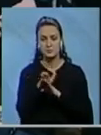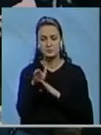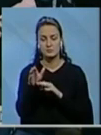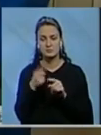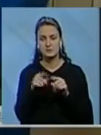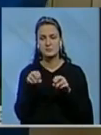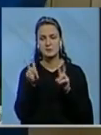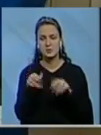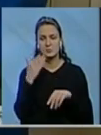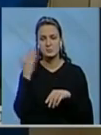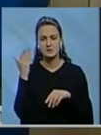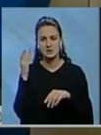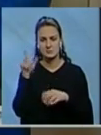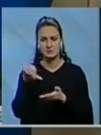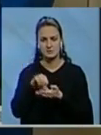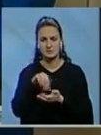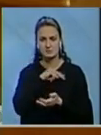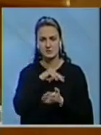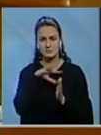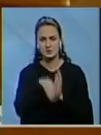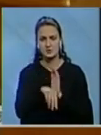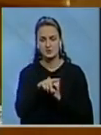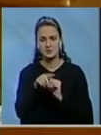სპეციალური მომხსენებელთა ჯგუფი მუშაობს სენატში და